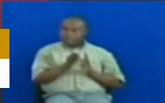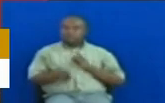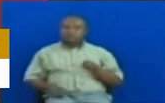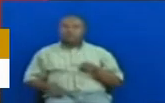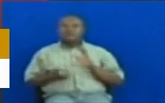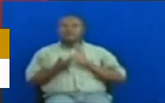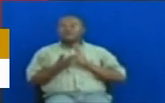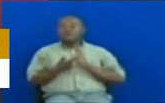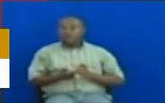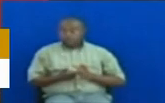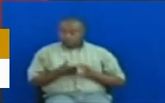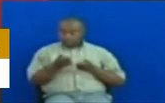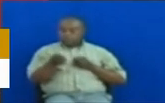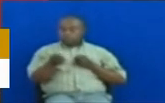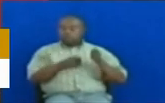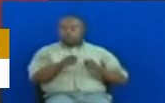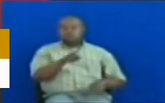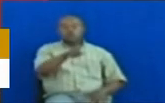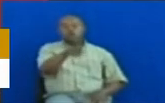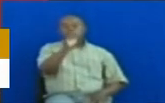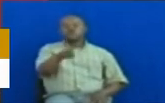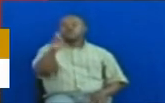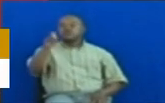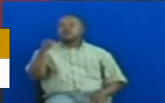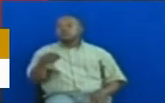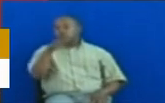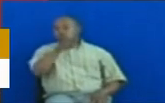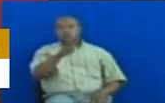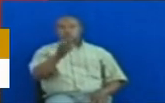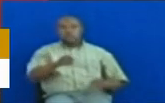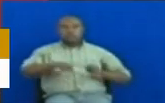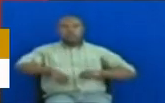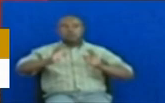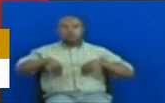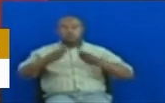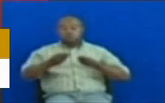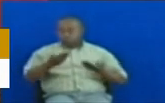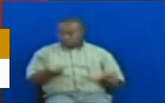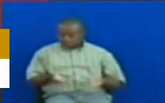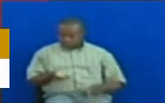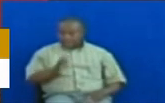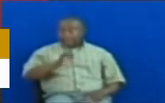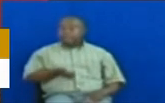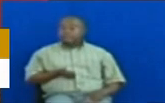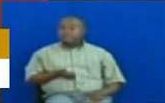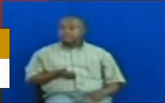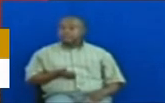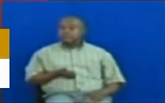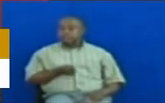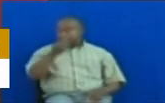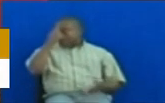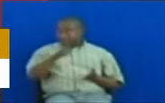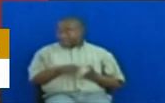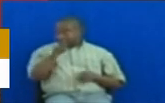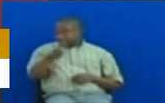mfano, mkurugenzi wa uvuvi. Tunaposema mkurugenzi wa uvuvi ndio mwenye mamlaka ya kutoa leseni la uvuvi, haimaanishi kwamba ni yeye